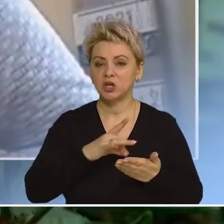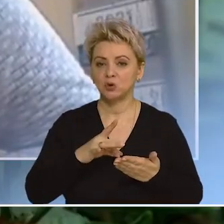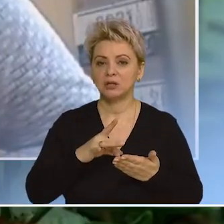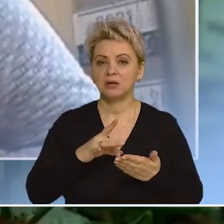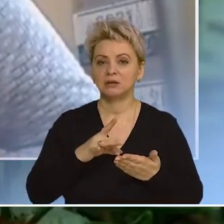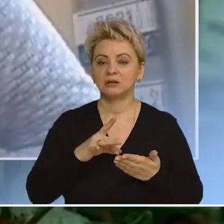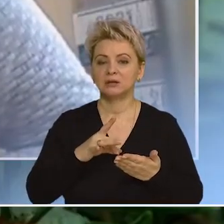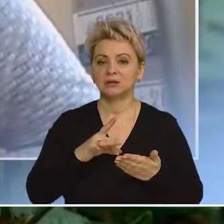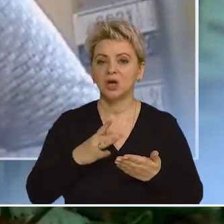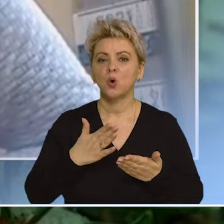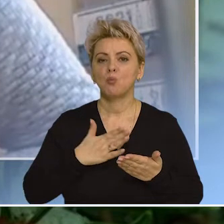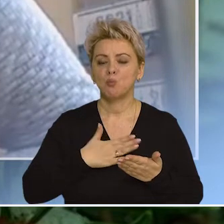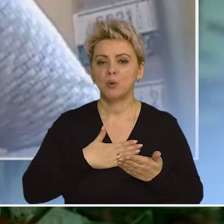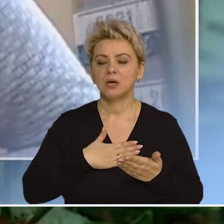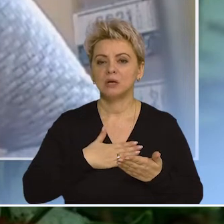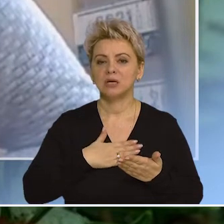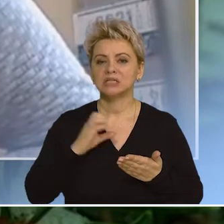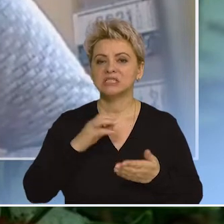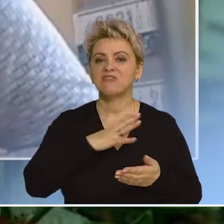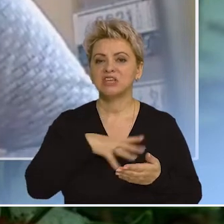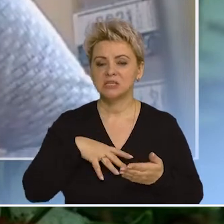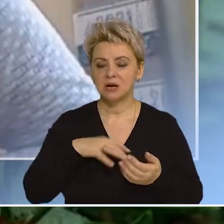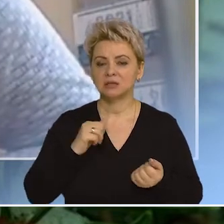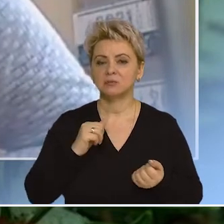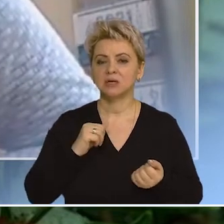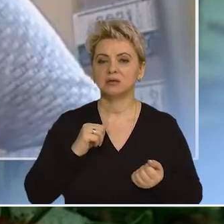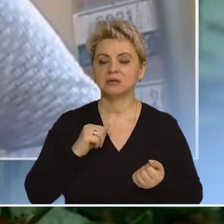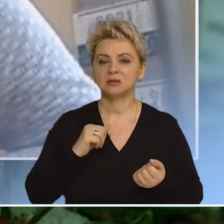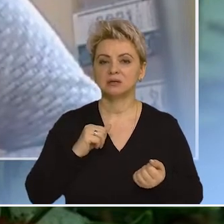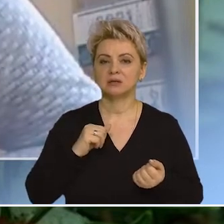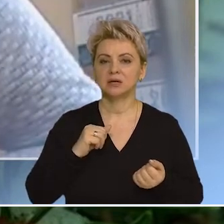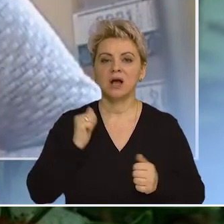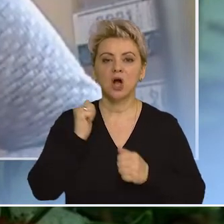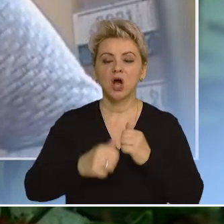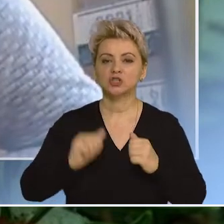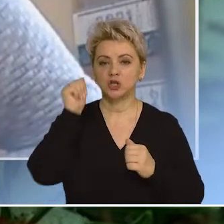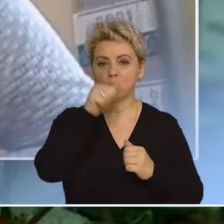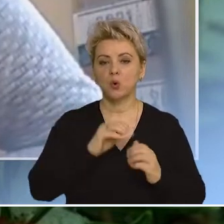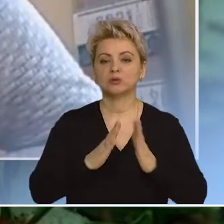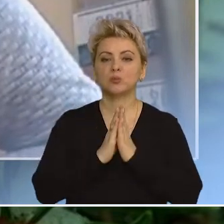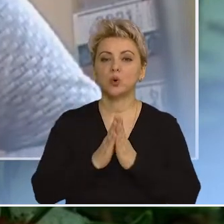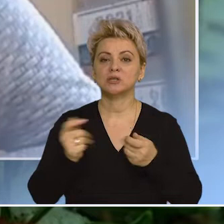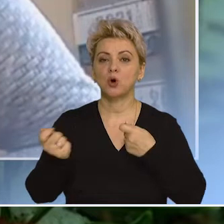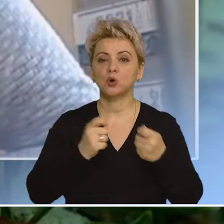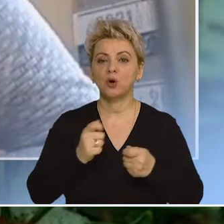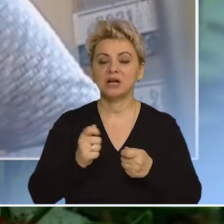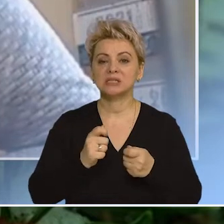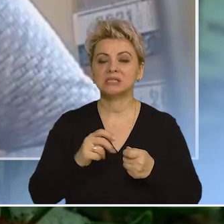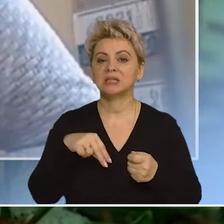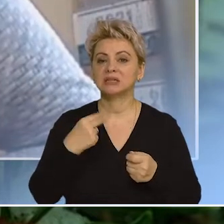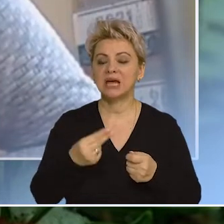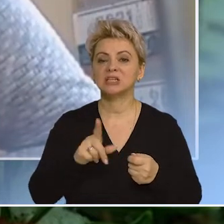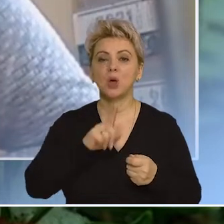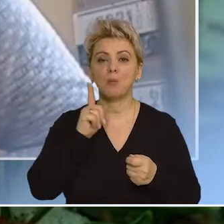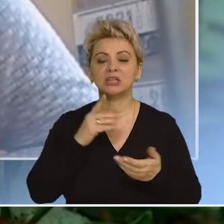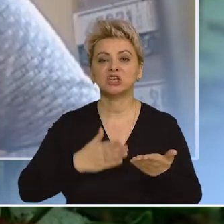района, мы с ветеранами каждый год просим руководство ОВД дать